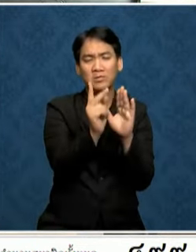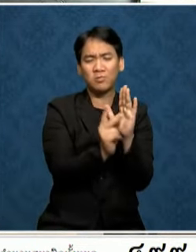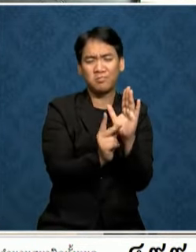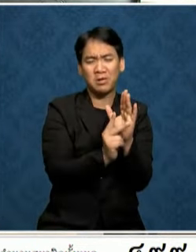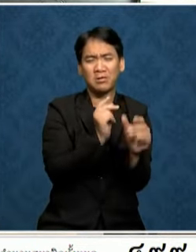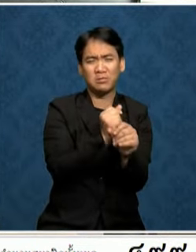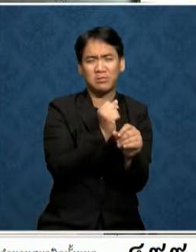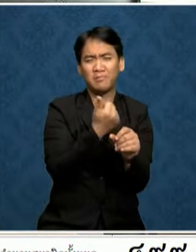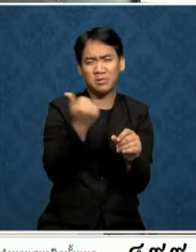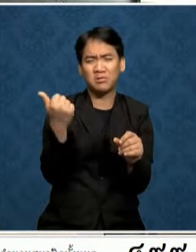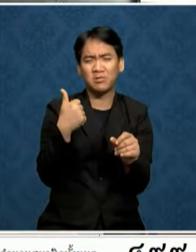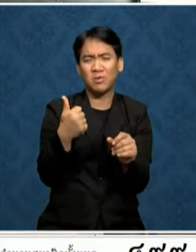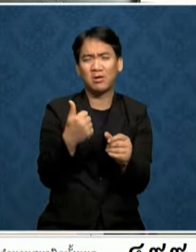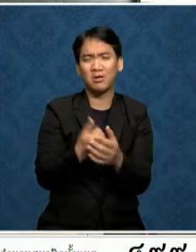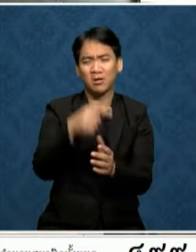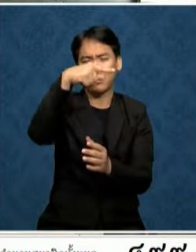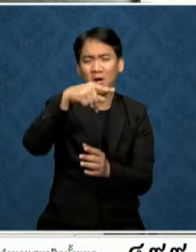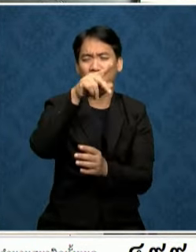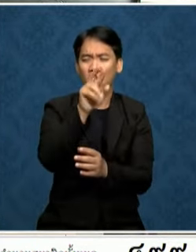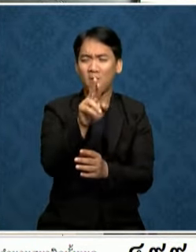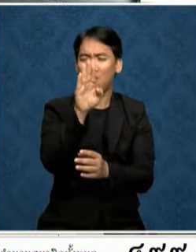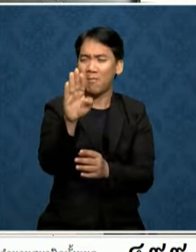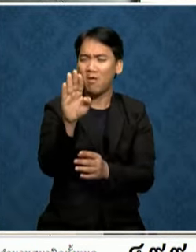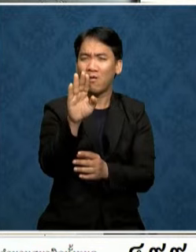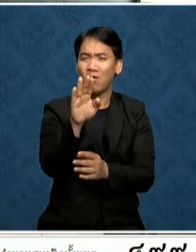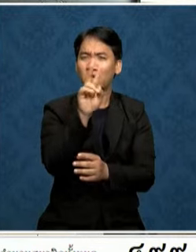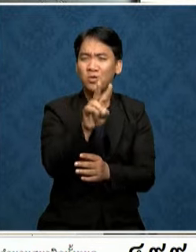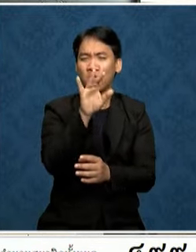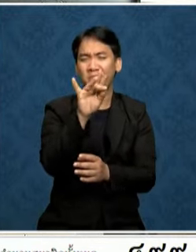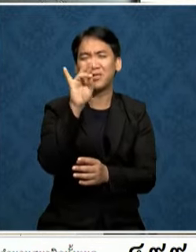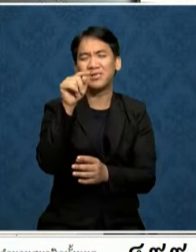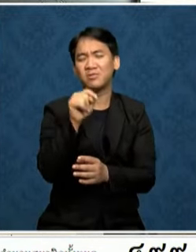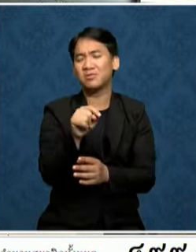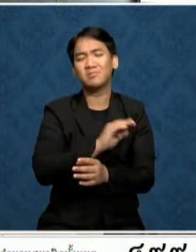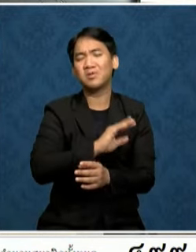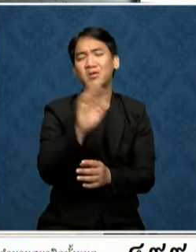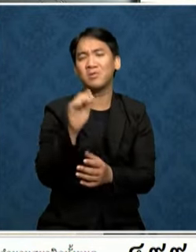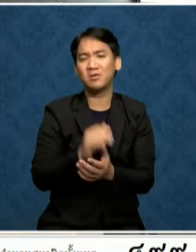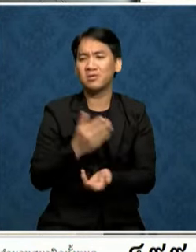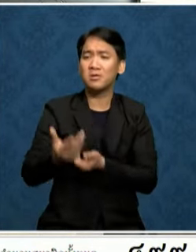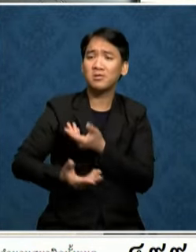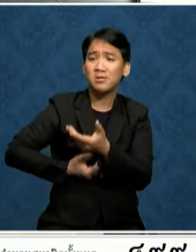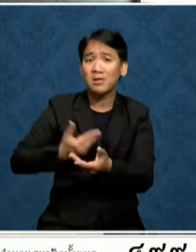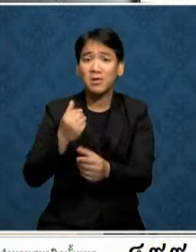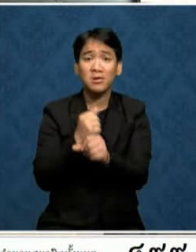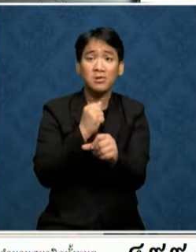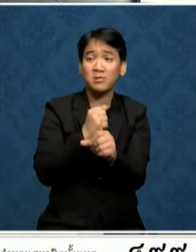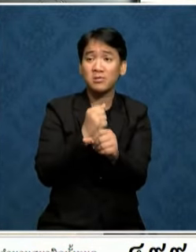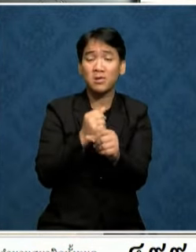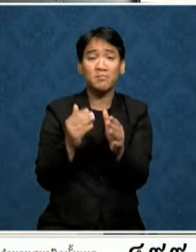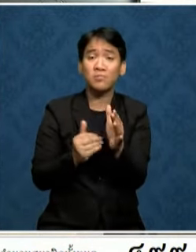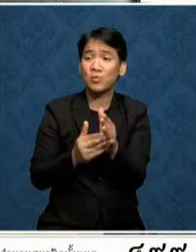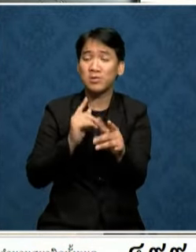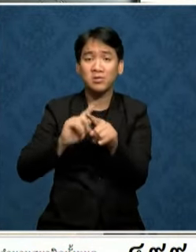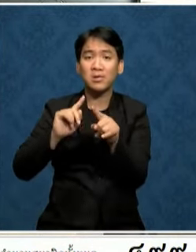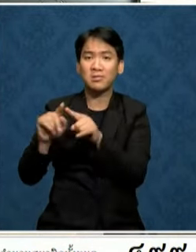อื่นเถอะเอาเรื่องการค้าเรื่องเซกทอยเรื่องอะไรต่างๆก็ว่ากันไปเรื่องทำธุรกิจเรื่องอะไรต่าง